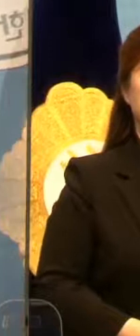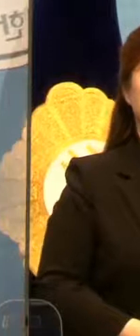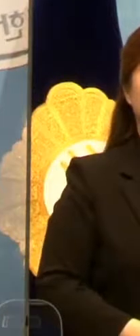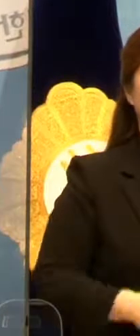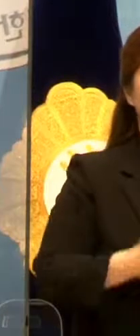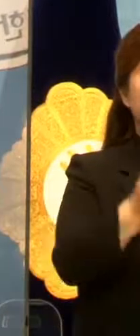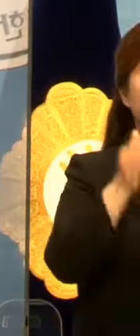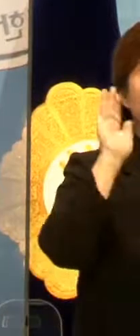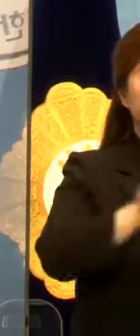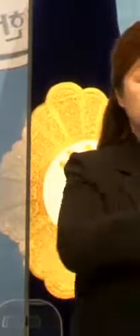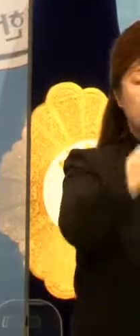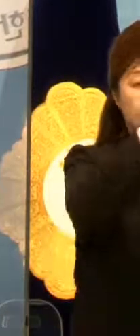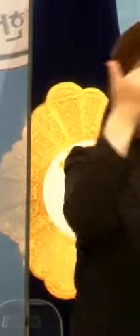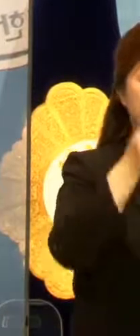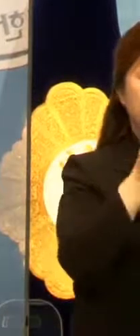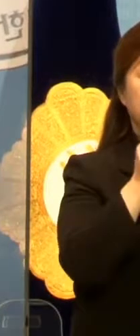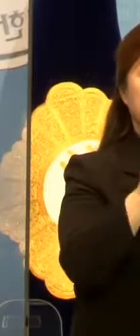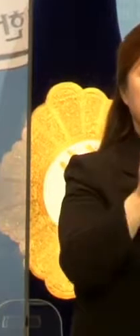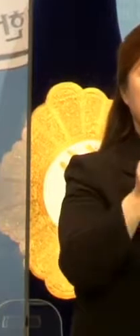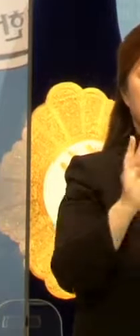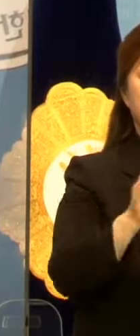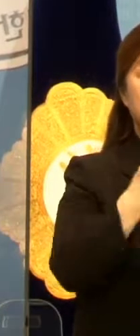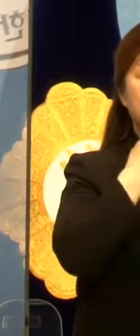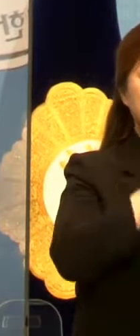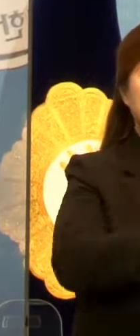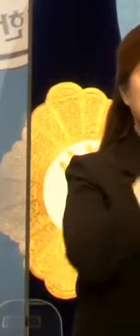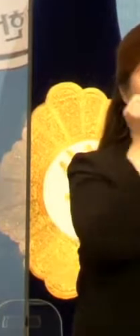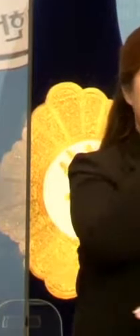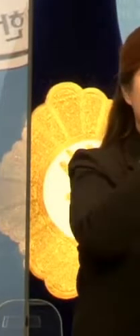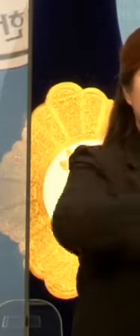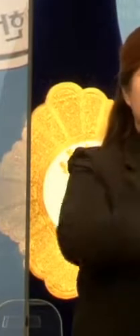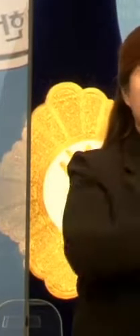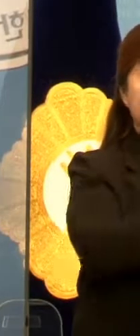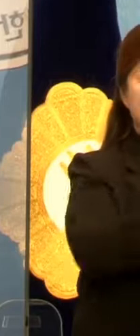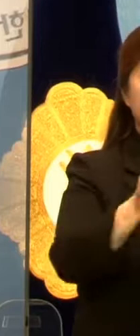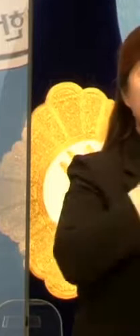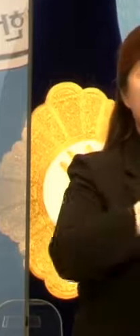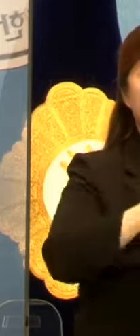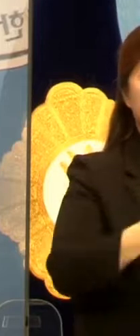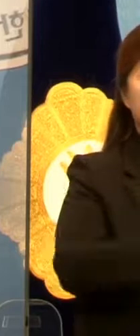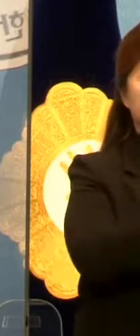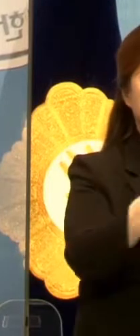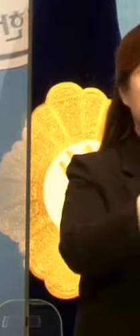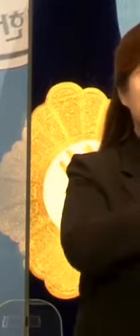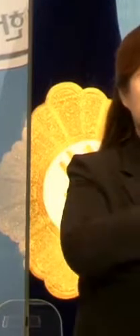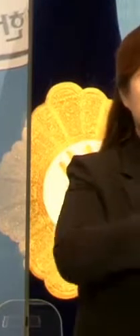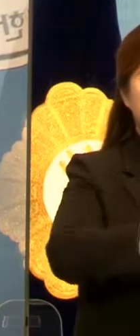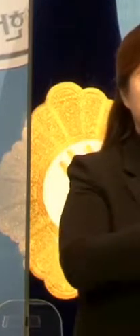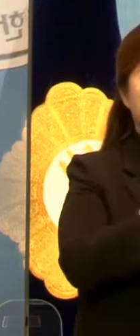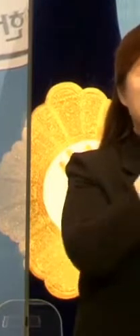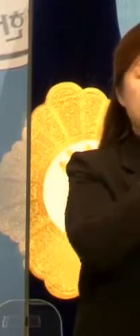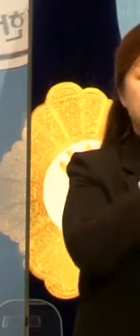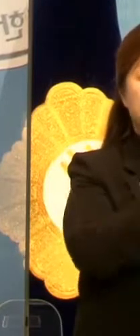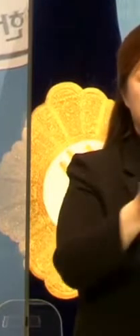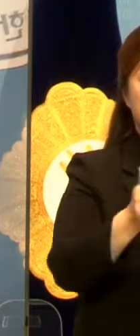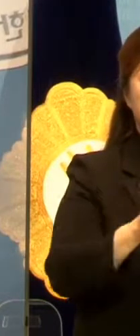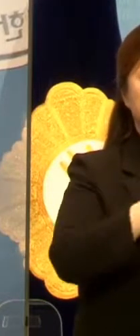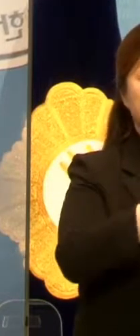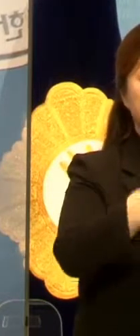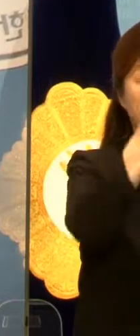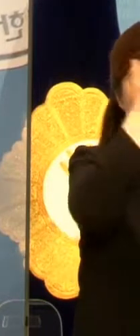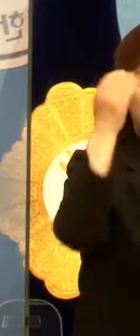4 앞으로 저희 청년 tf 는 단순히 이번 발적 기자회견 뿐만 아니고 여러 위원님 들과 대변인 님들을 통해서 청년 tf